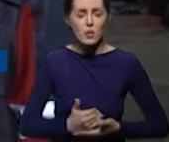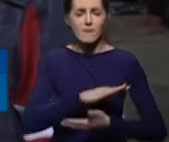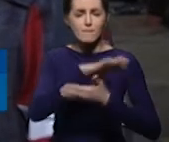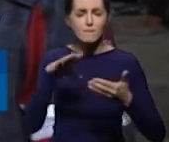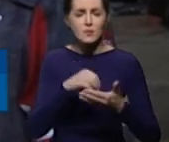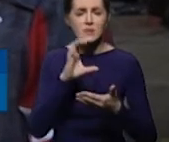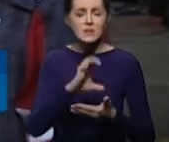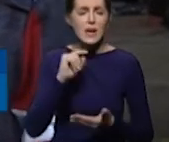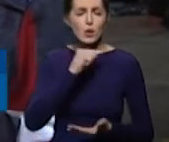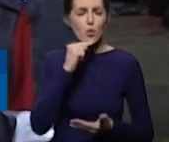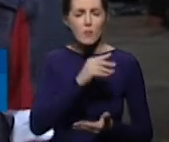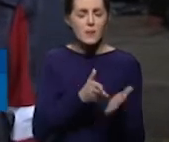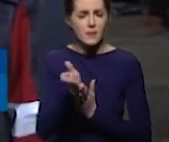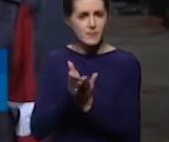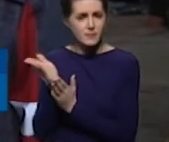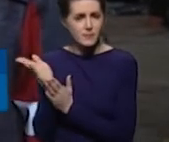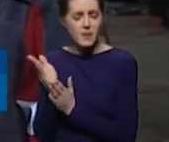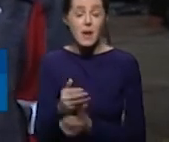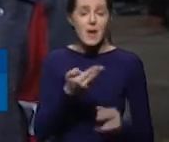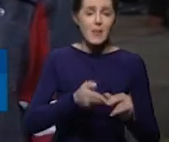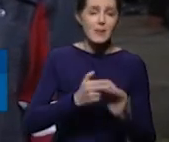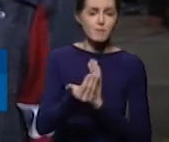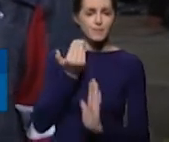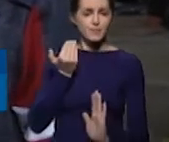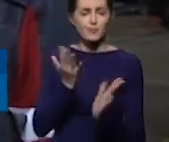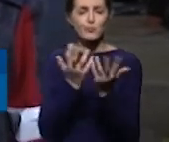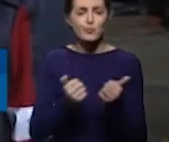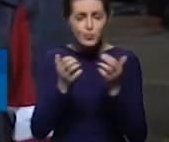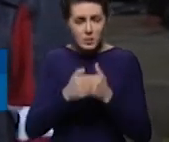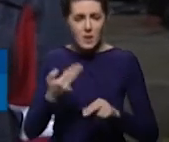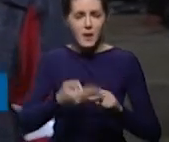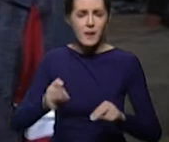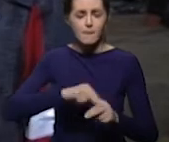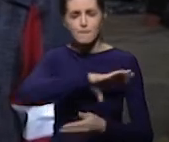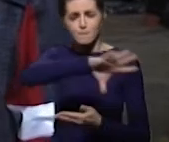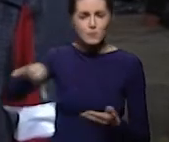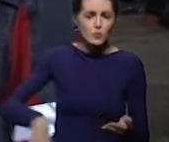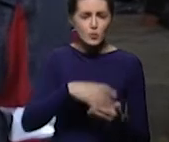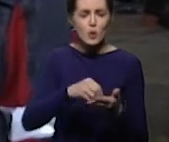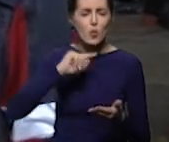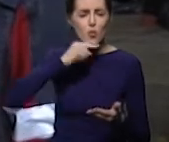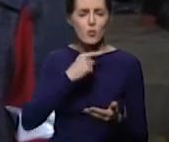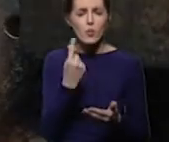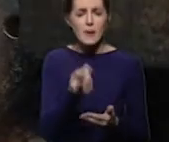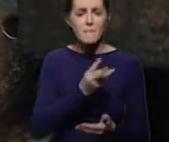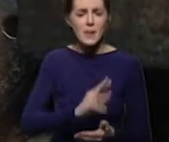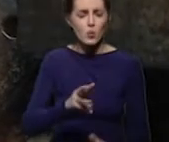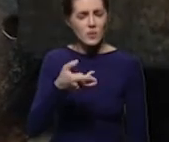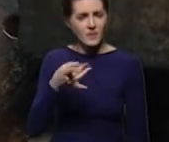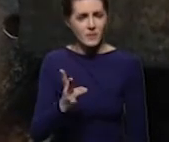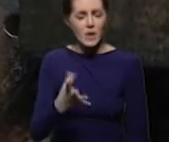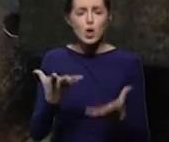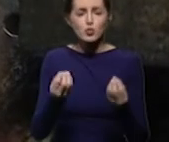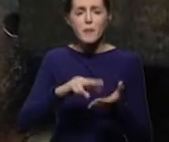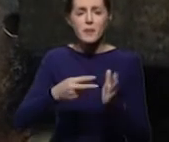значительним економічним ефектом. Предварительний розрахунок від економ-ефекту складає економію 1 мільйон гривень. Також